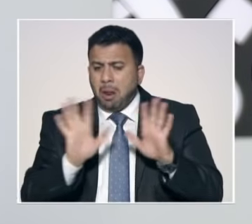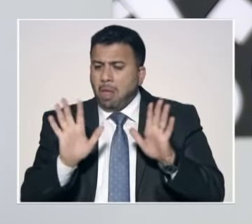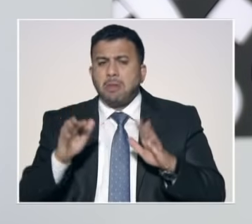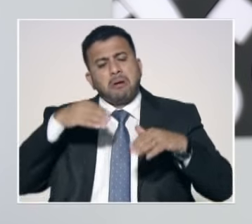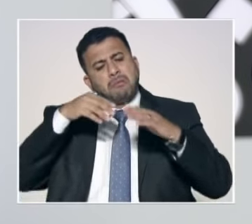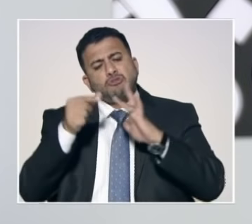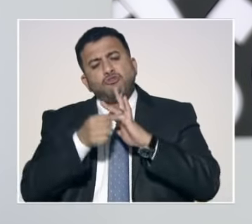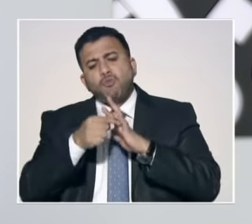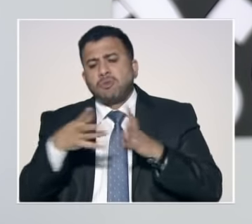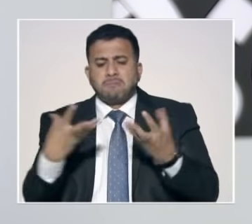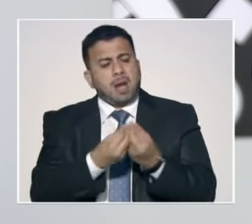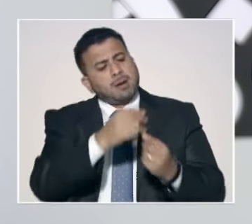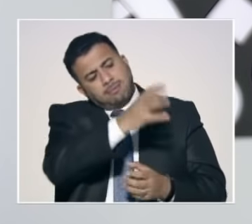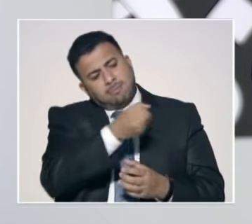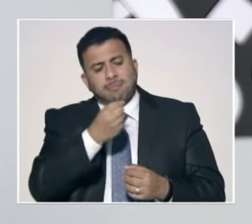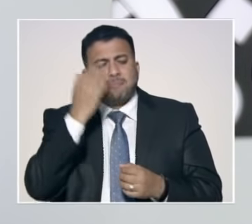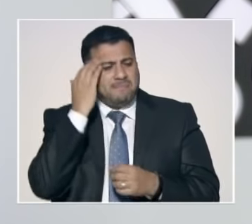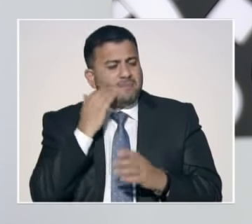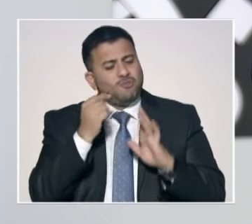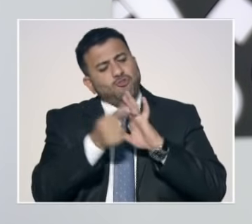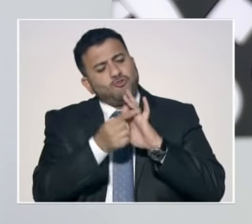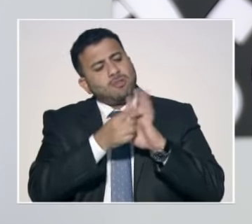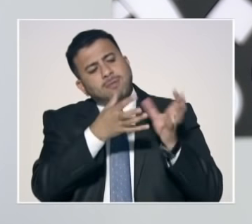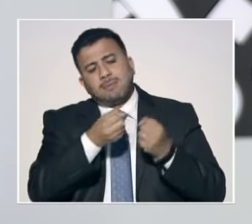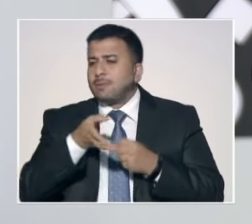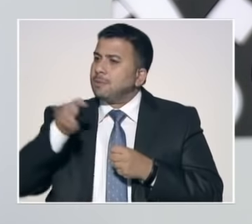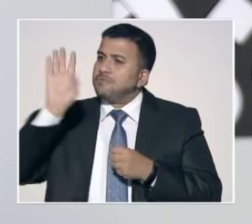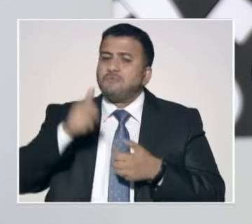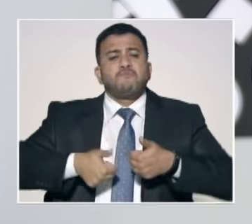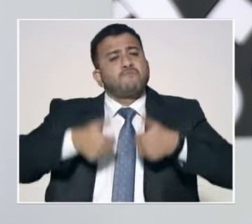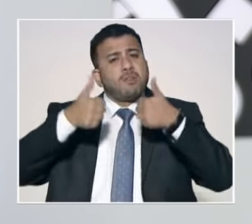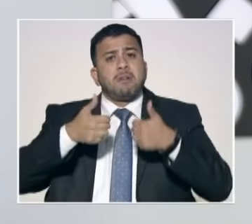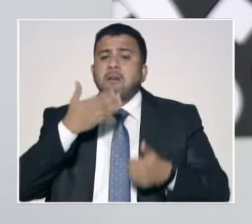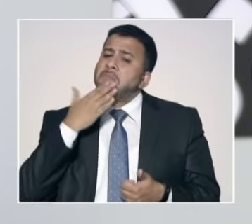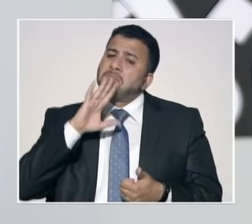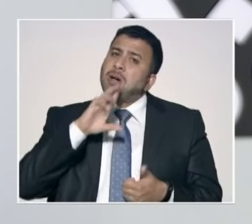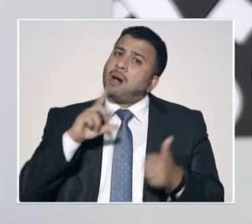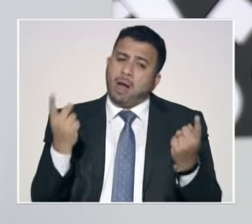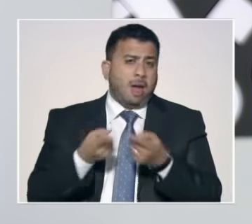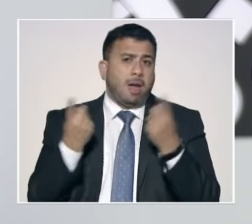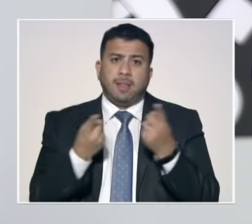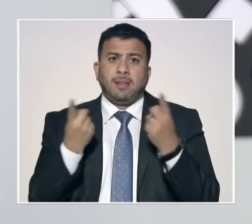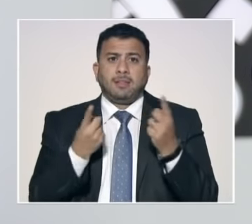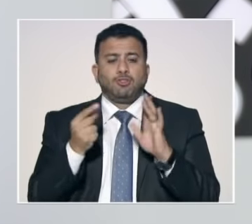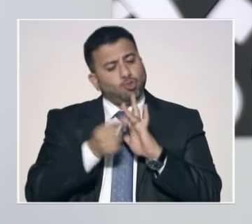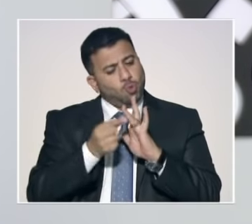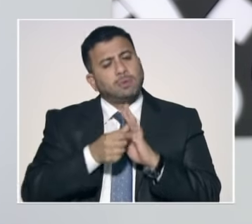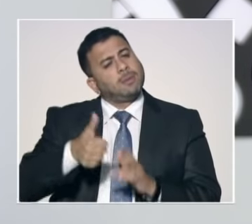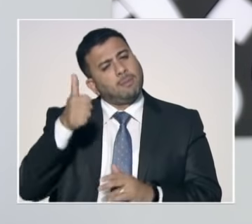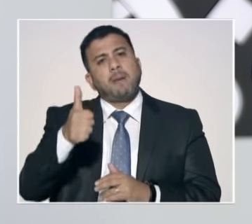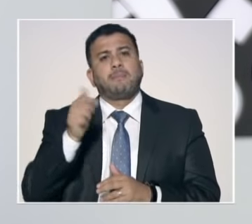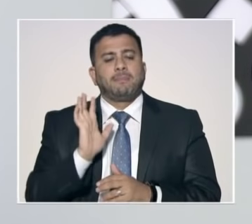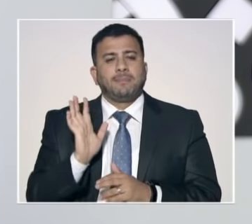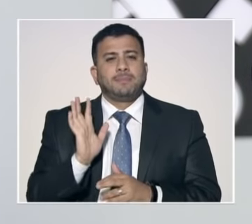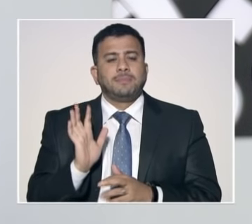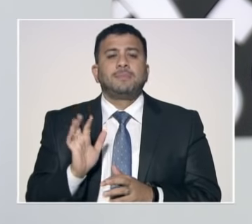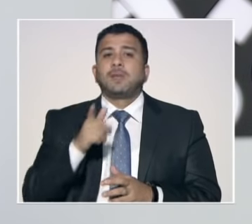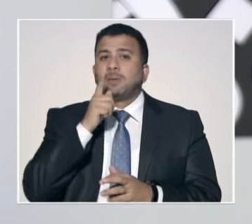الليلة، في نفس الليلة، وما فيش هذا زواج شرعي، هذا زواج شرعي بارك الله فيك. فأنت الآن فيما يظهر